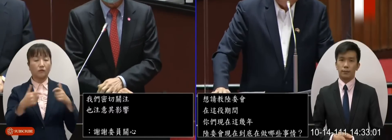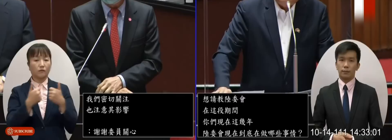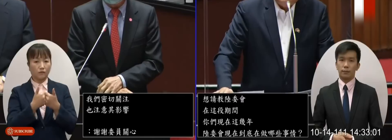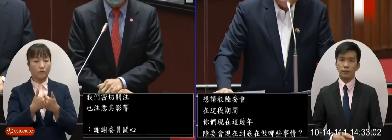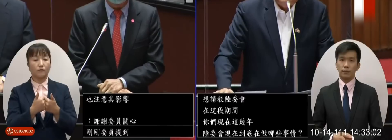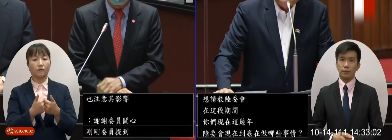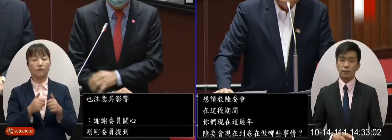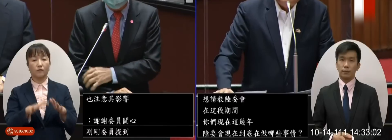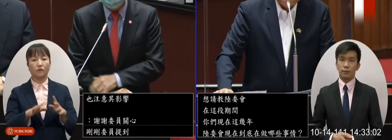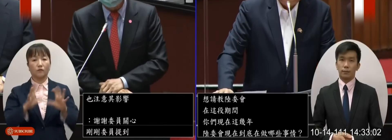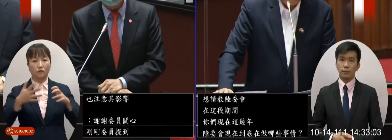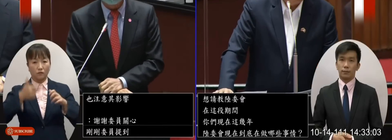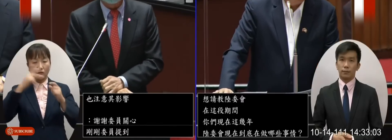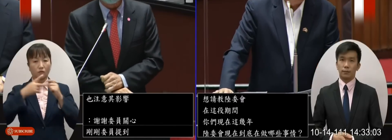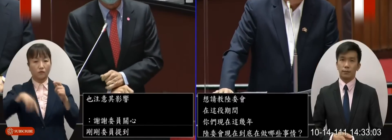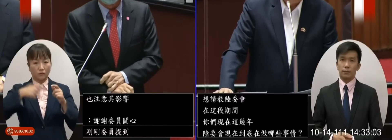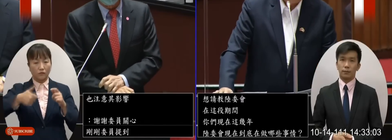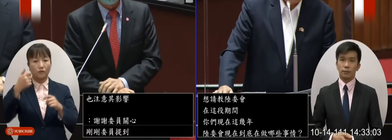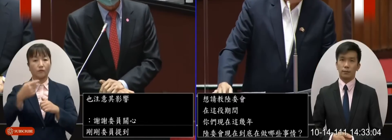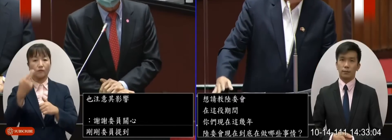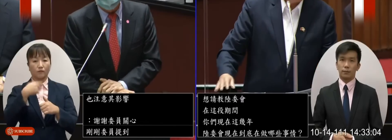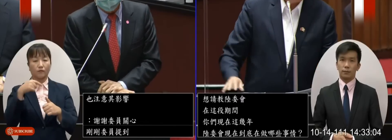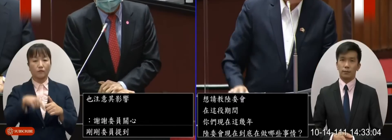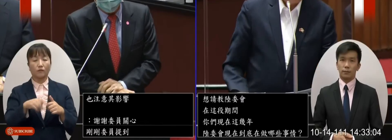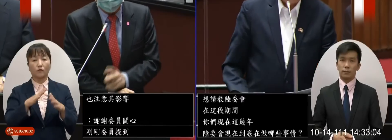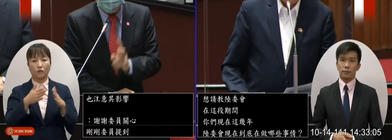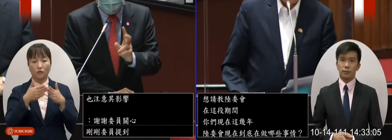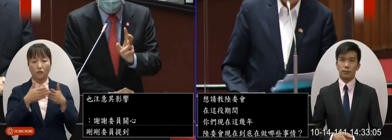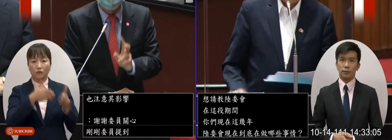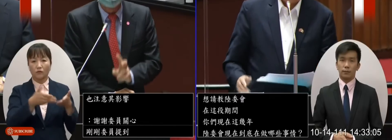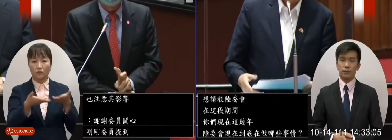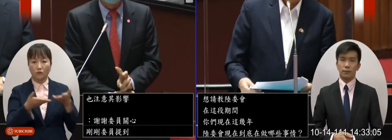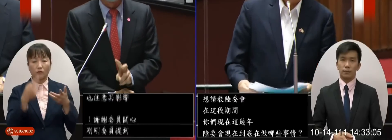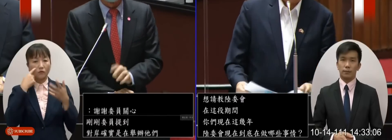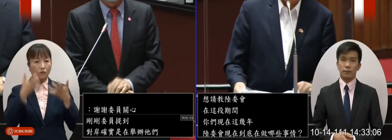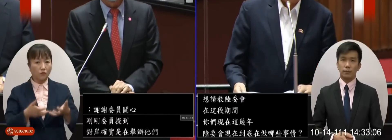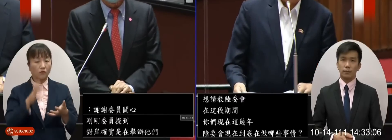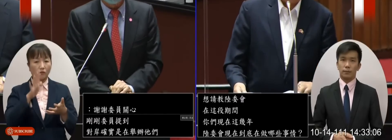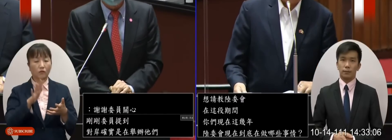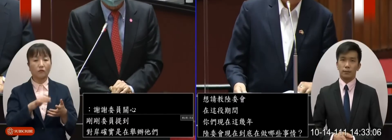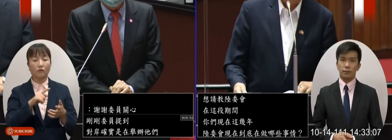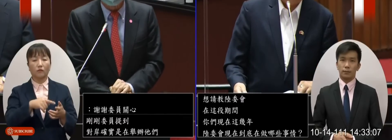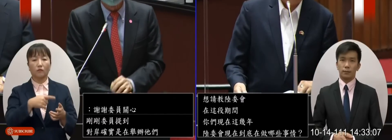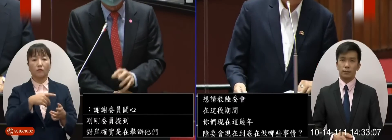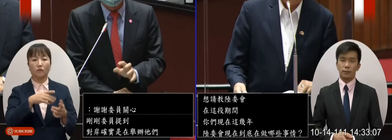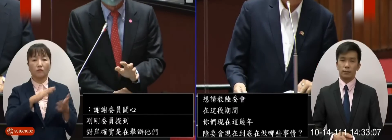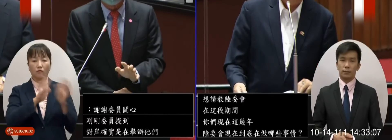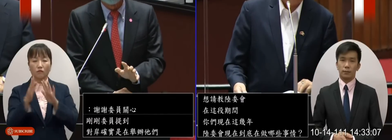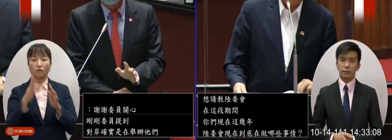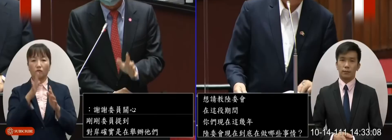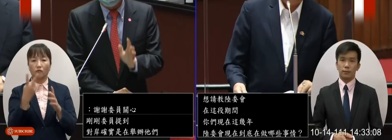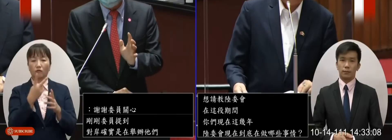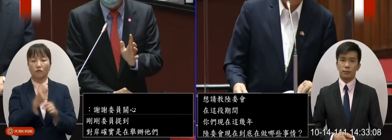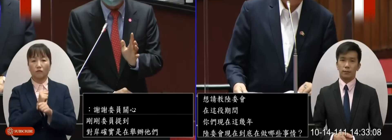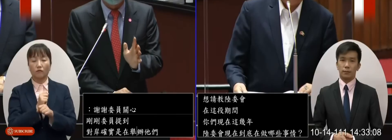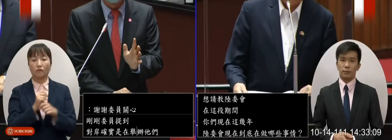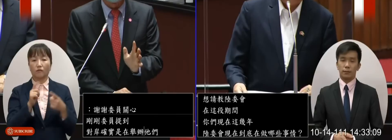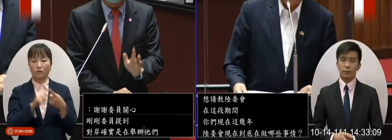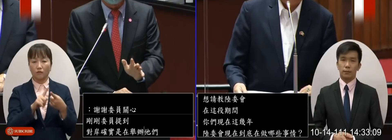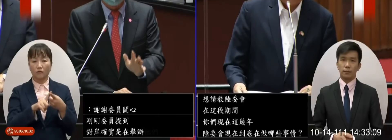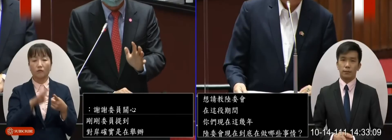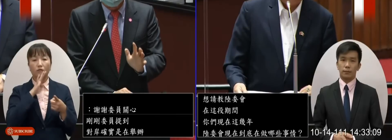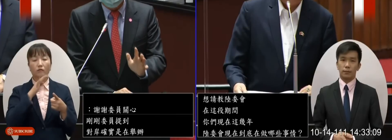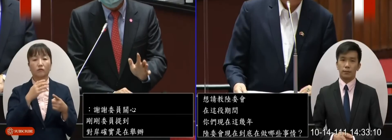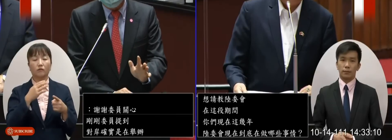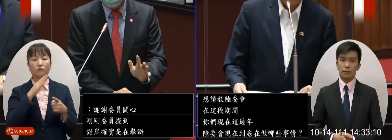那我们呢，在总统跟院长的指示下，我们已经密切的关注，大概基本上是两个面向。第一个，虽然习